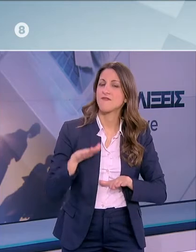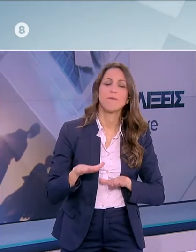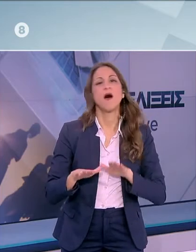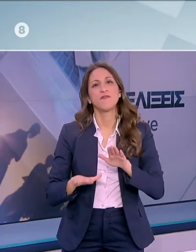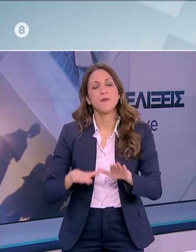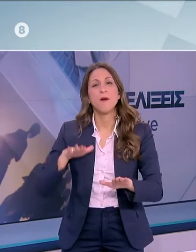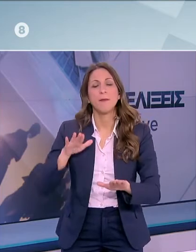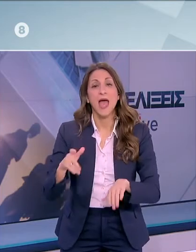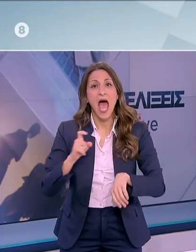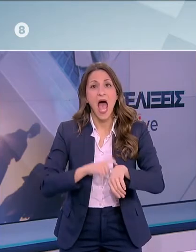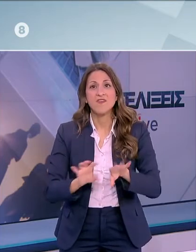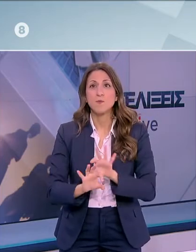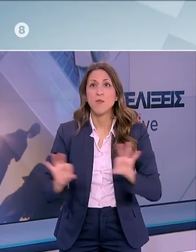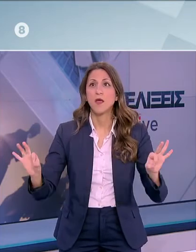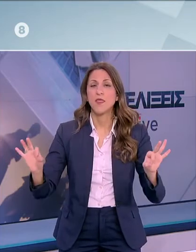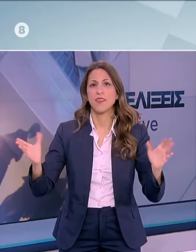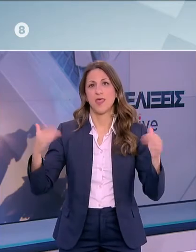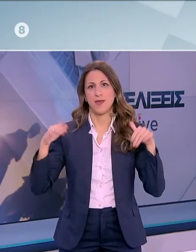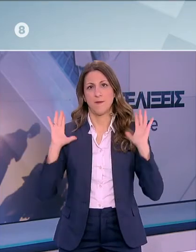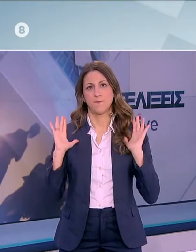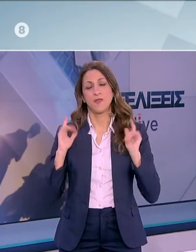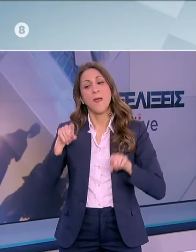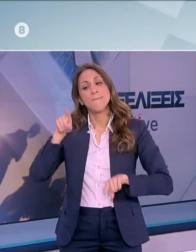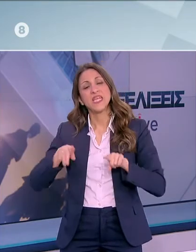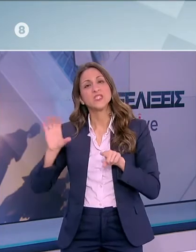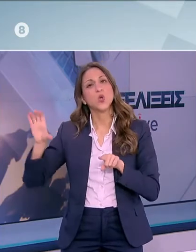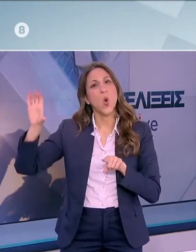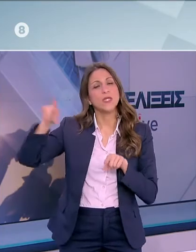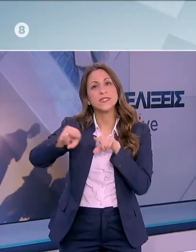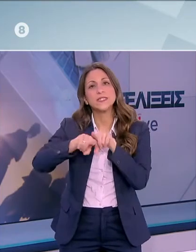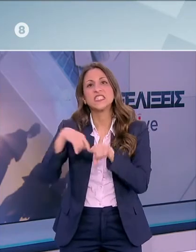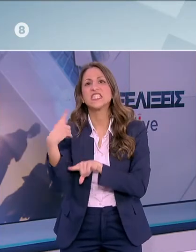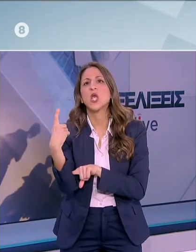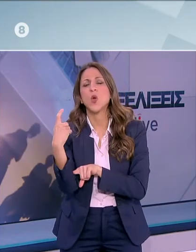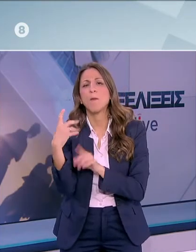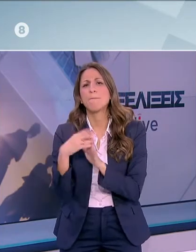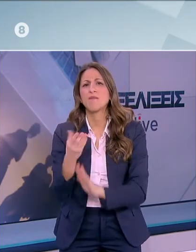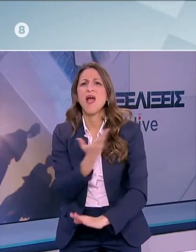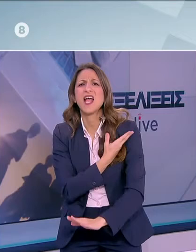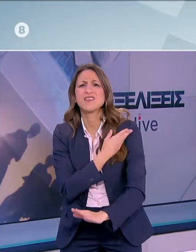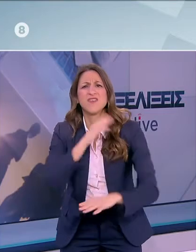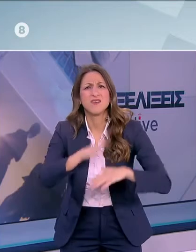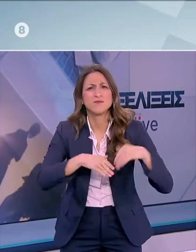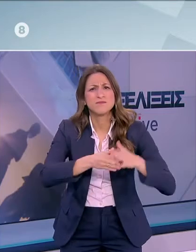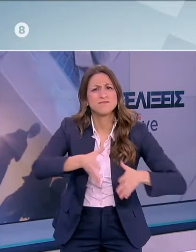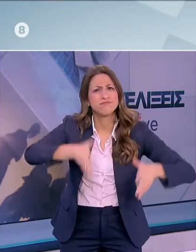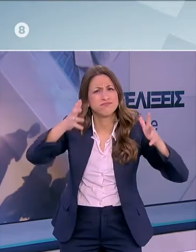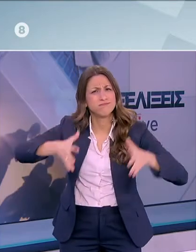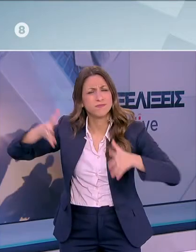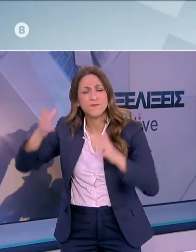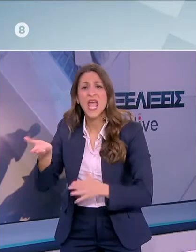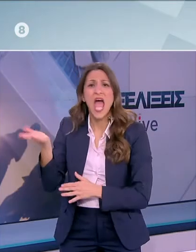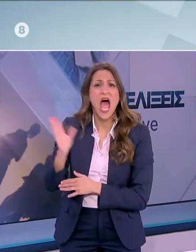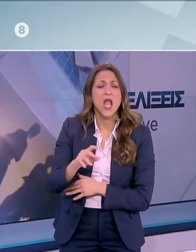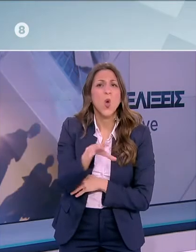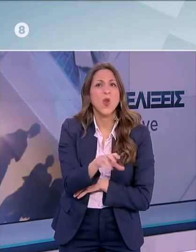στιγμή κάποια μαγική συνταγή. Σε κάποιες χώρες αφορούν τομείς της οικονομίας όπως οι κατασκευές. Σε άλλες όπως η Δανία, η οποία μείωσε